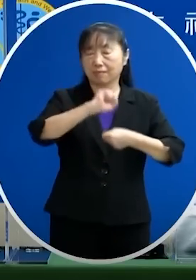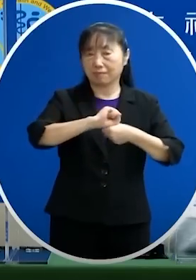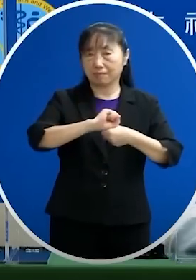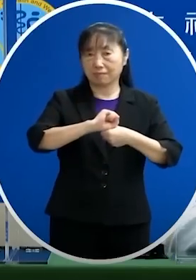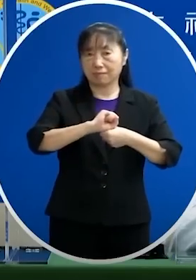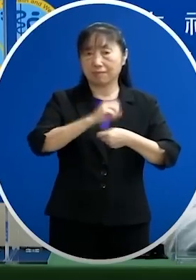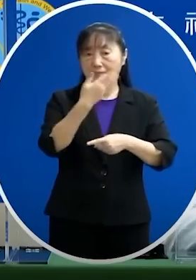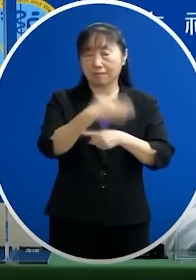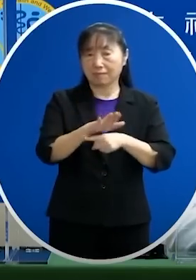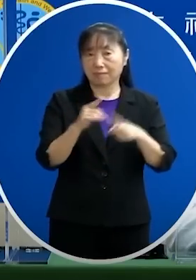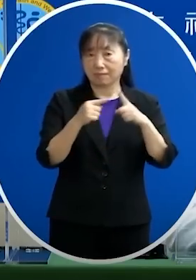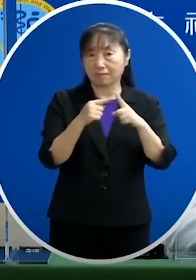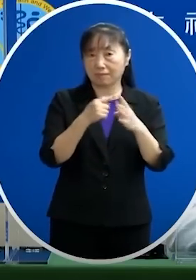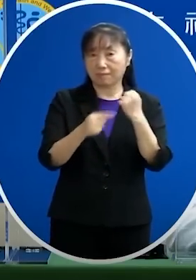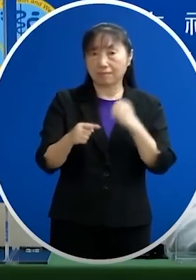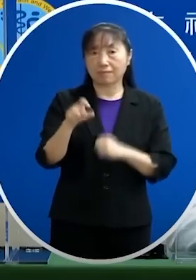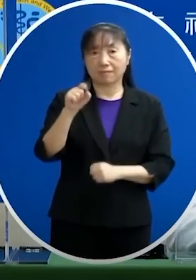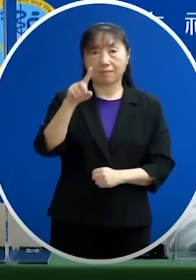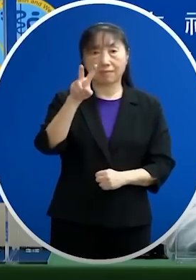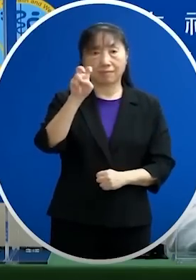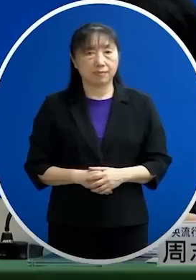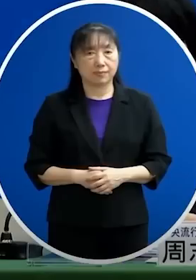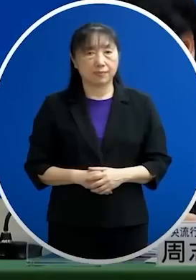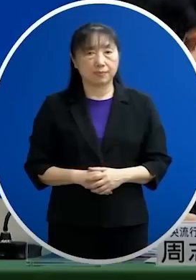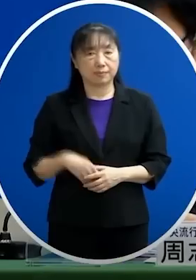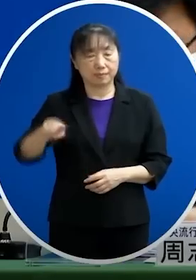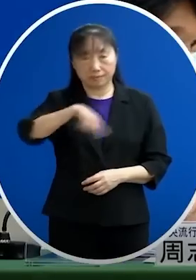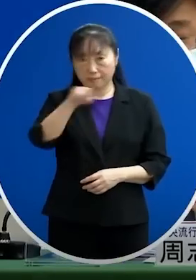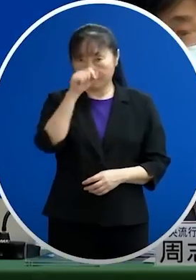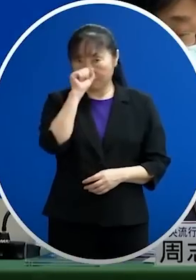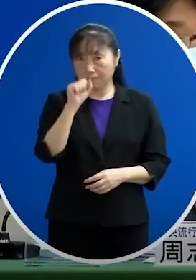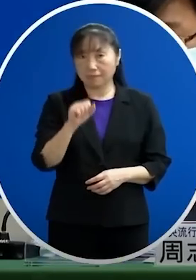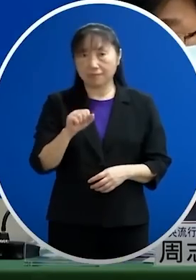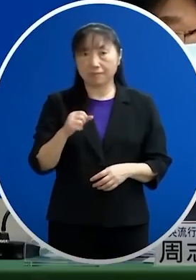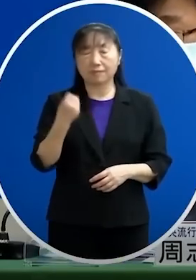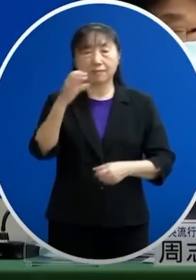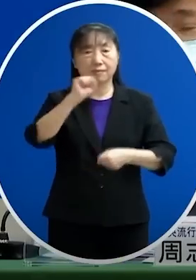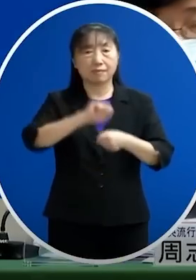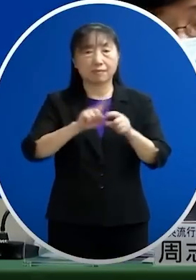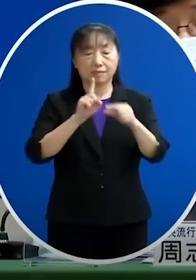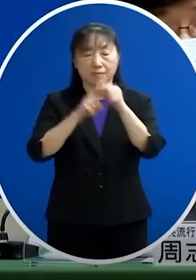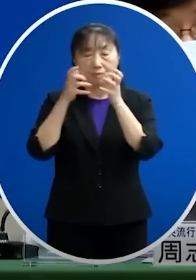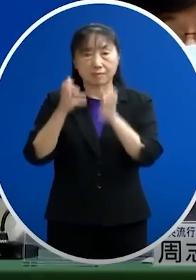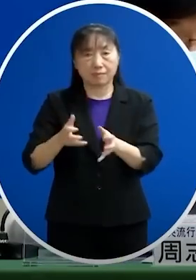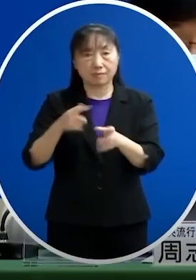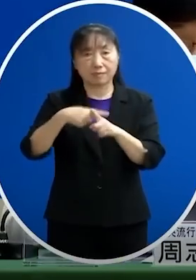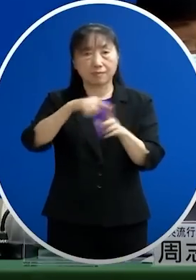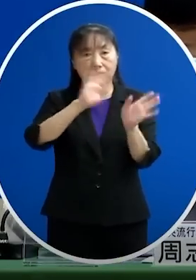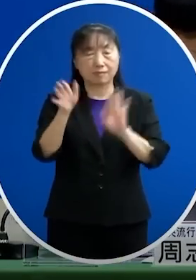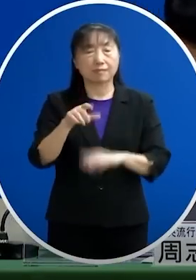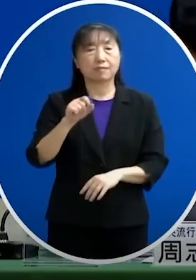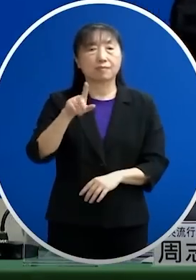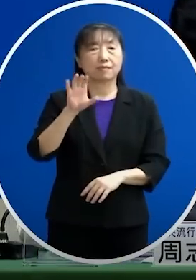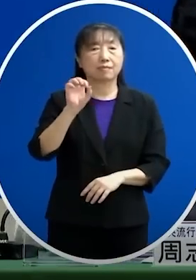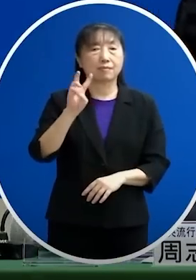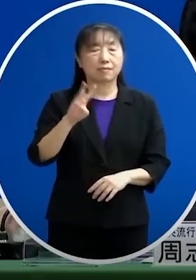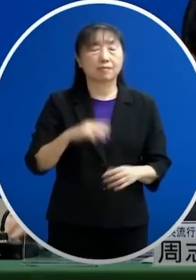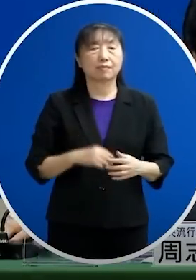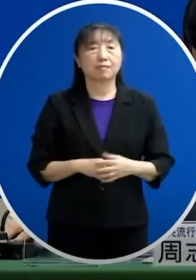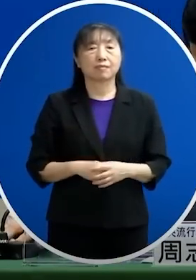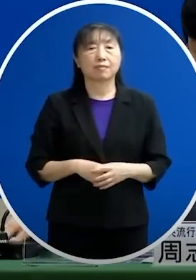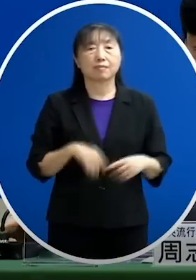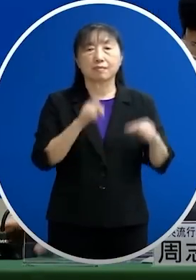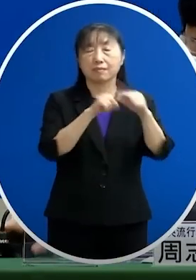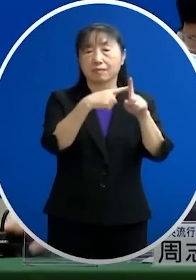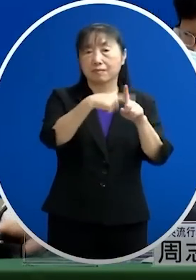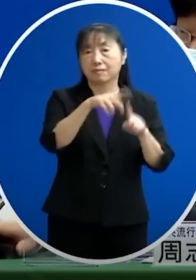的死亡的个案数有124位。 好，大家好，那新增的中重症的个案总共193例，那其中